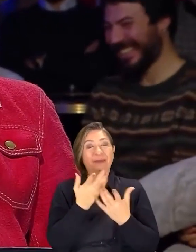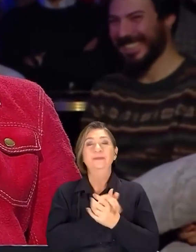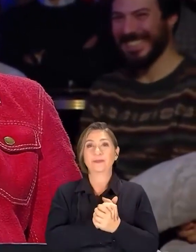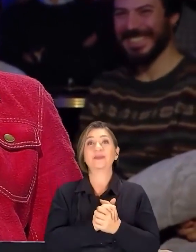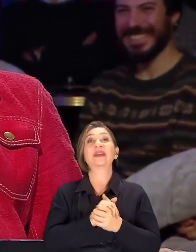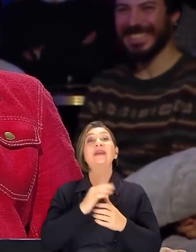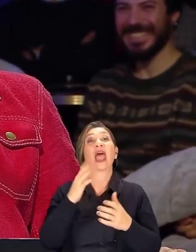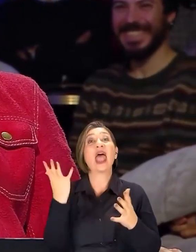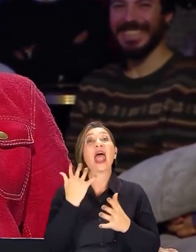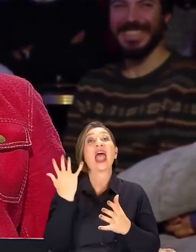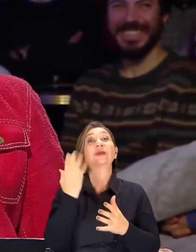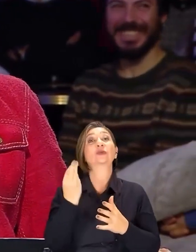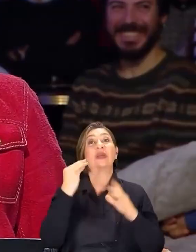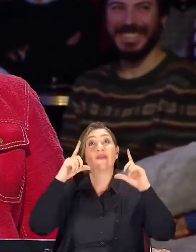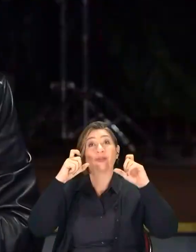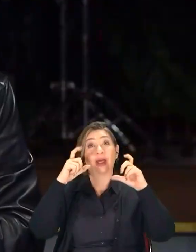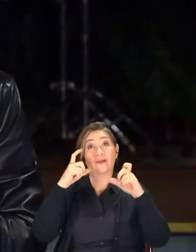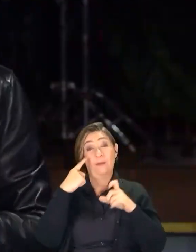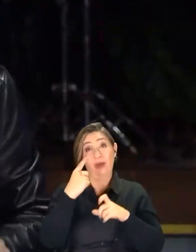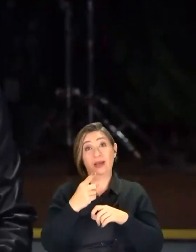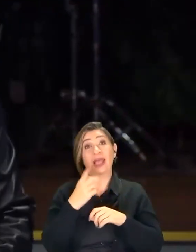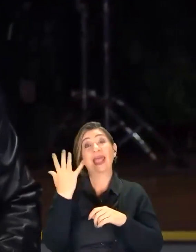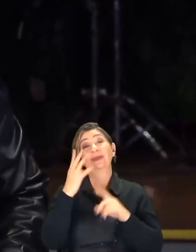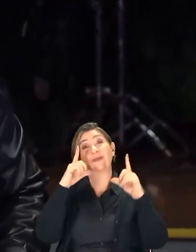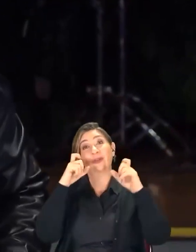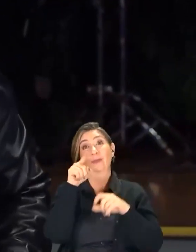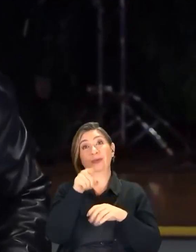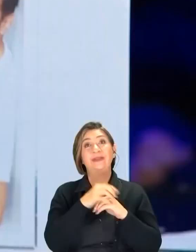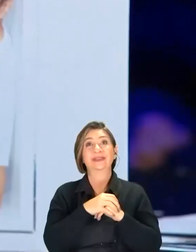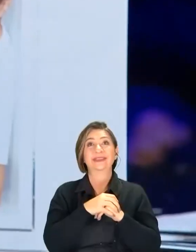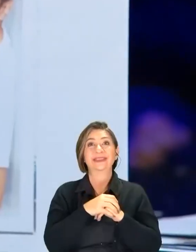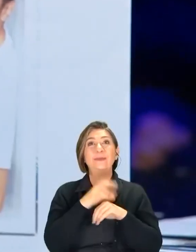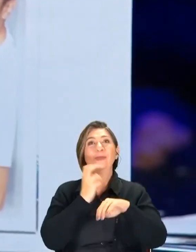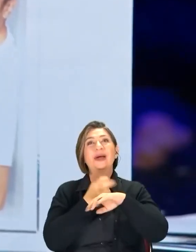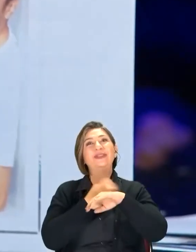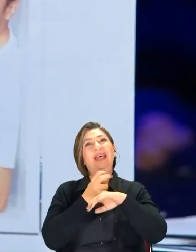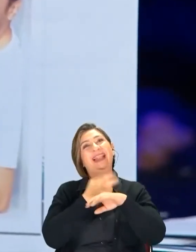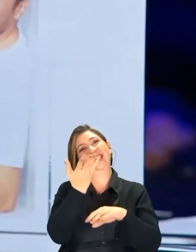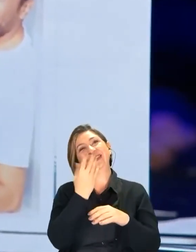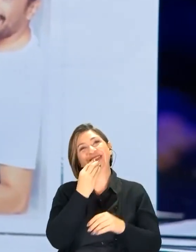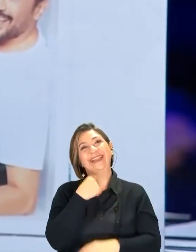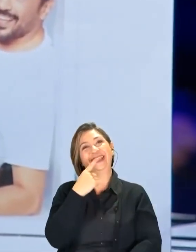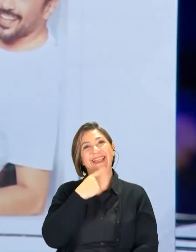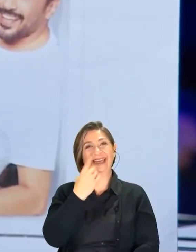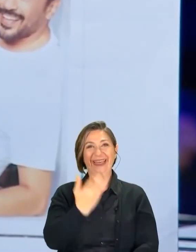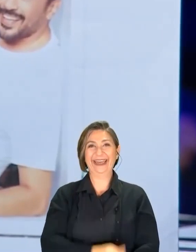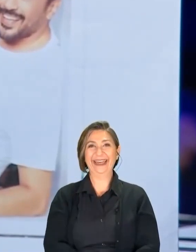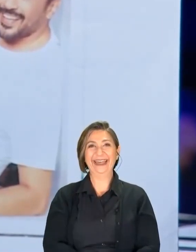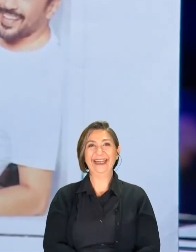billahi ve en güzel f var ama en güzel fotoğraf bu Maşallah He çok tatlı değil